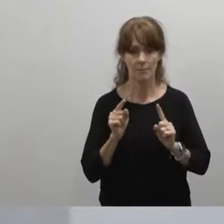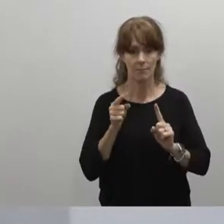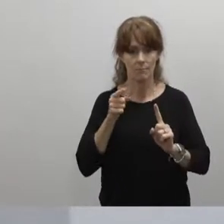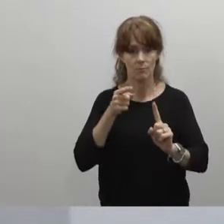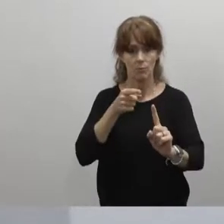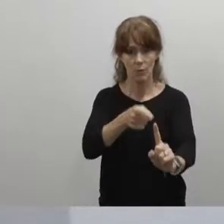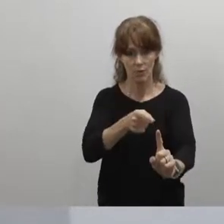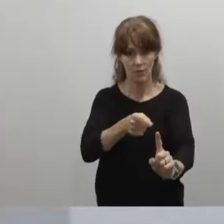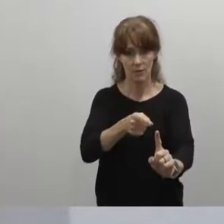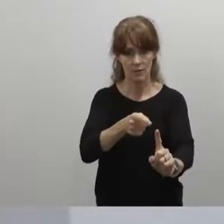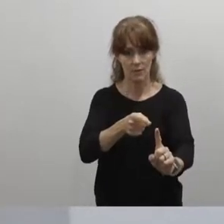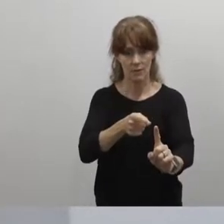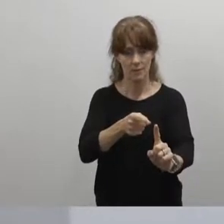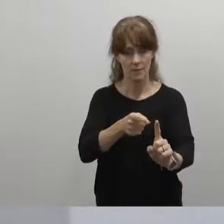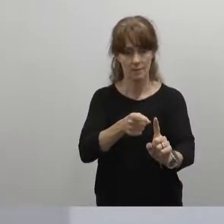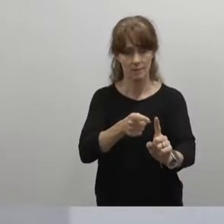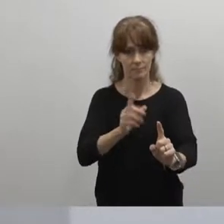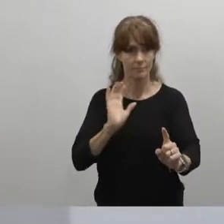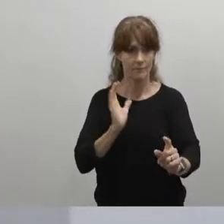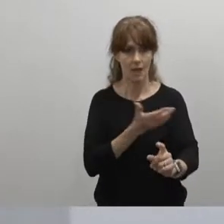dương trở thay bần to